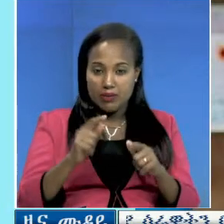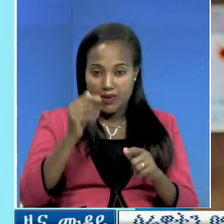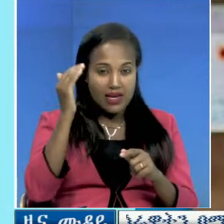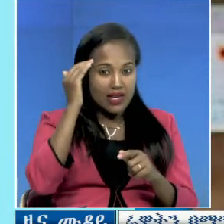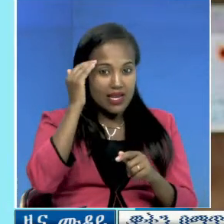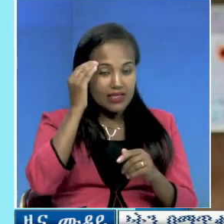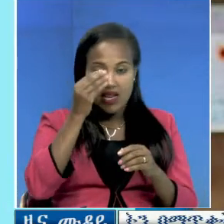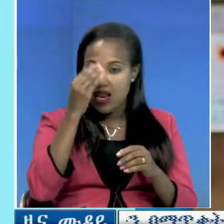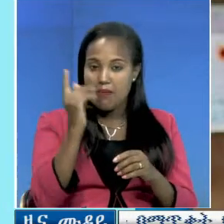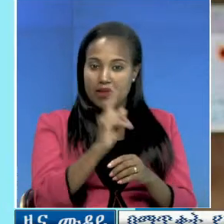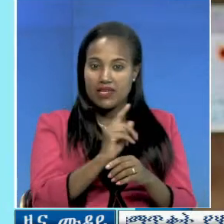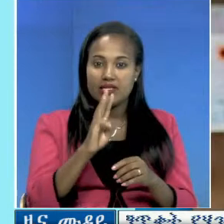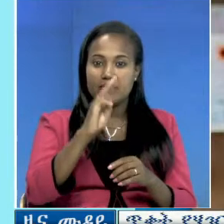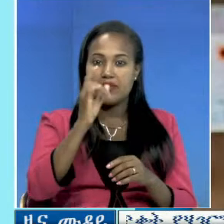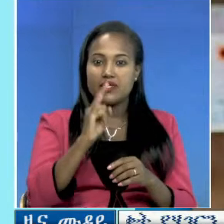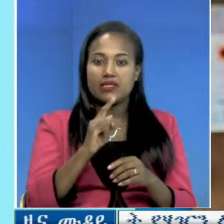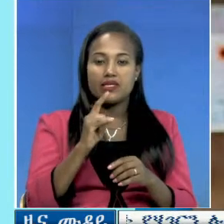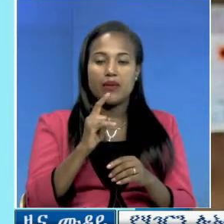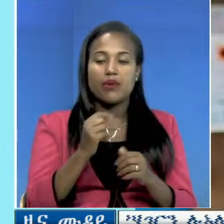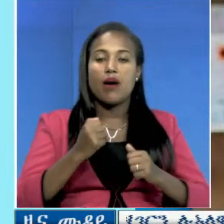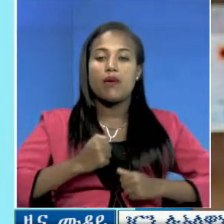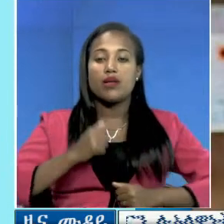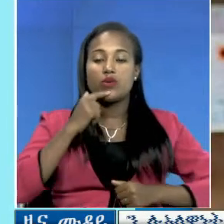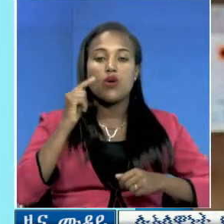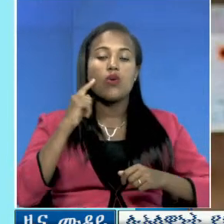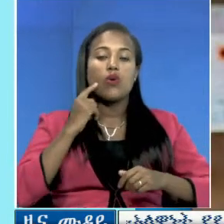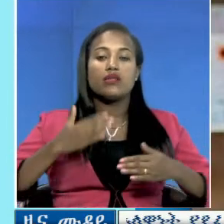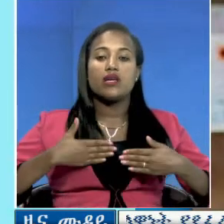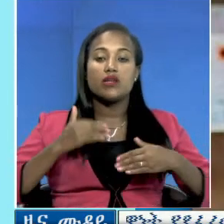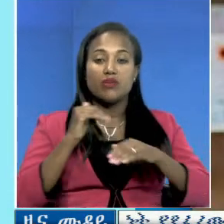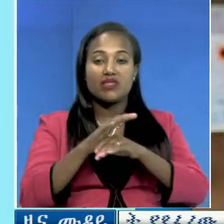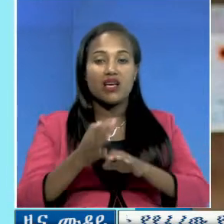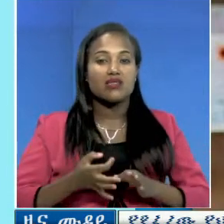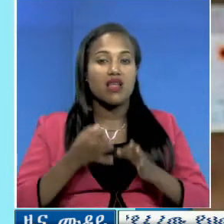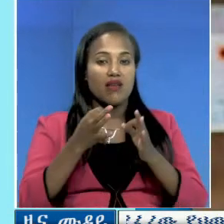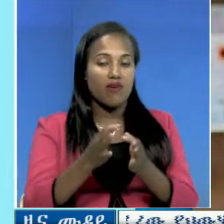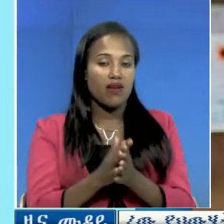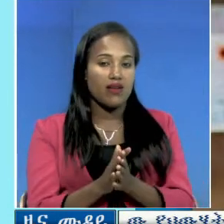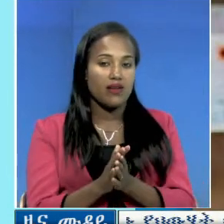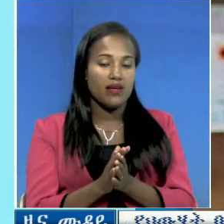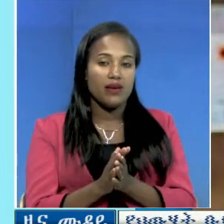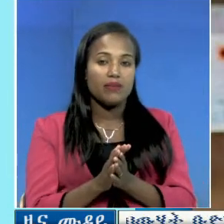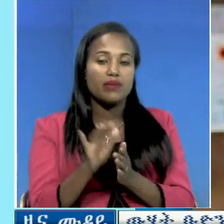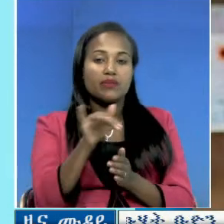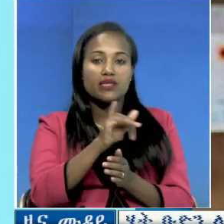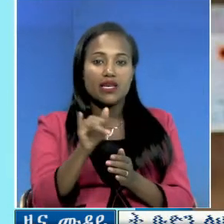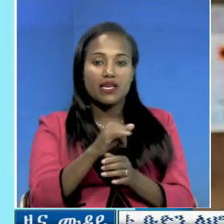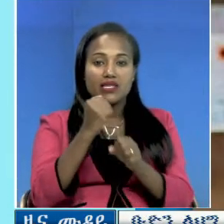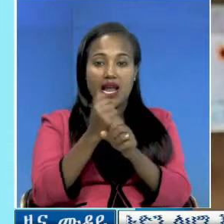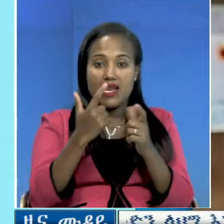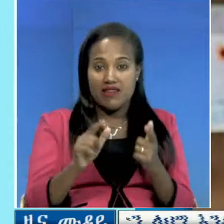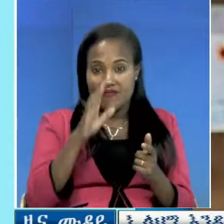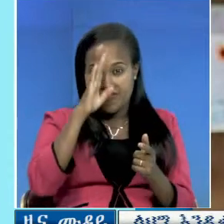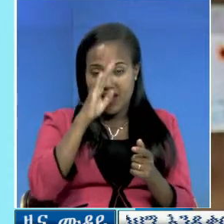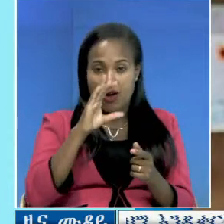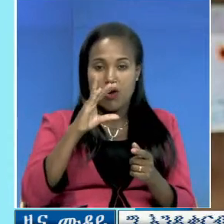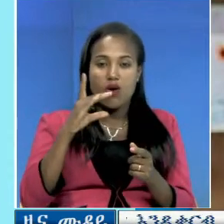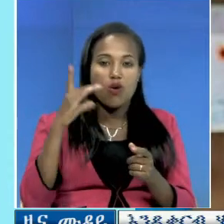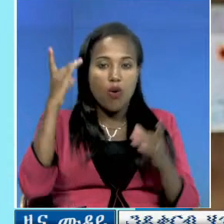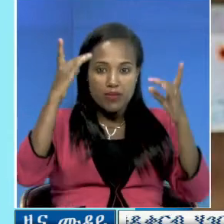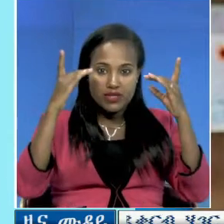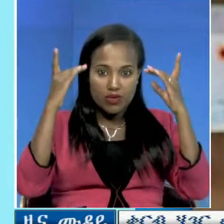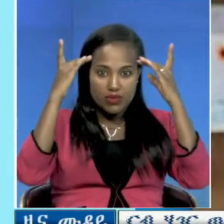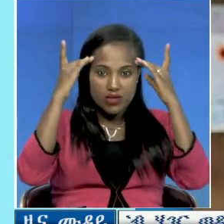ለማትጠፉት የሰሜን እዝ የሰራዊቱ አባላት ሲሉ የእንኳን ደስ ያላችሁ መልእክታቸውን አስተላልፈዋል። በተመሳሳይ የስራ እድል ፈጠራ ኮሚሽን ኮሚሽነር